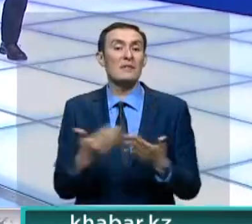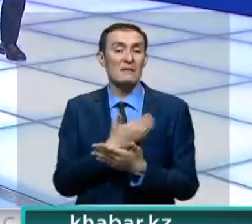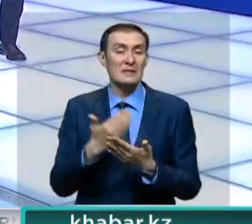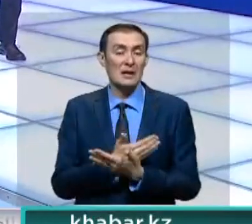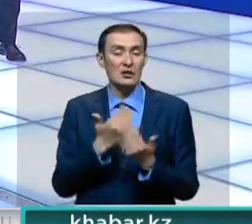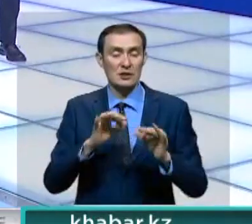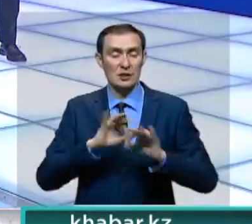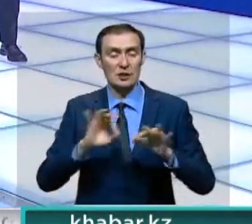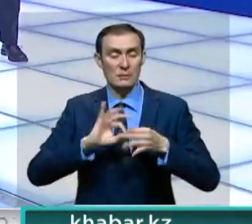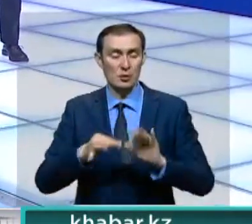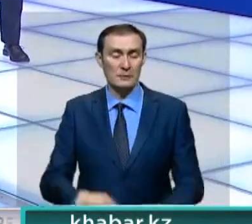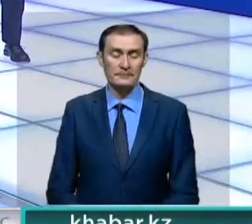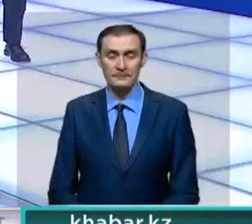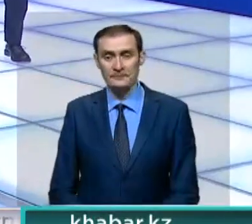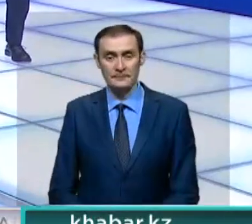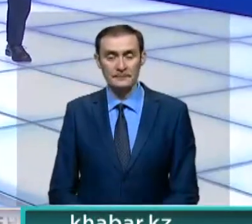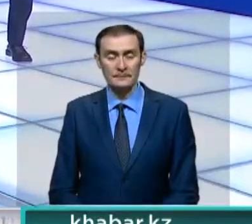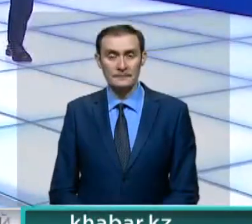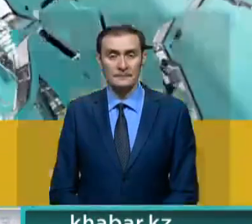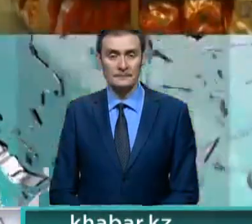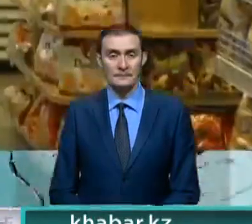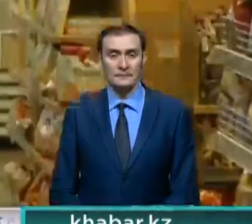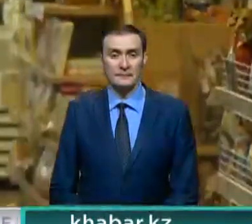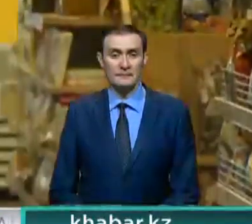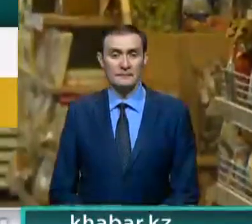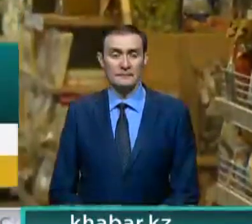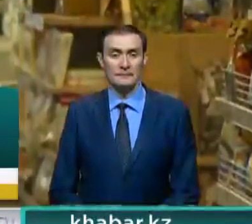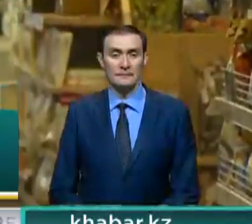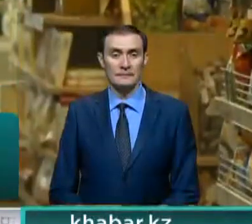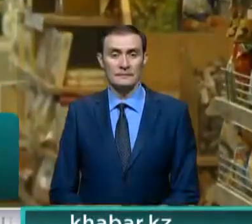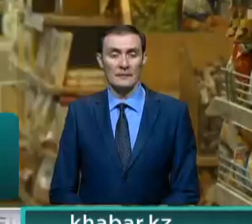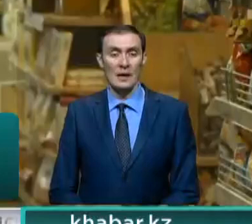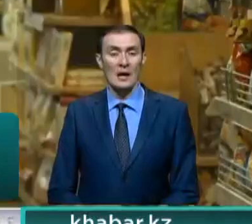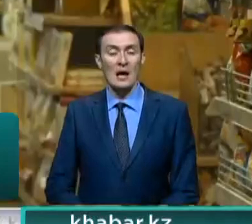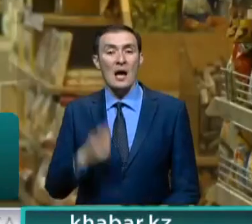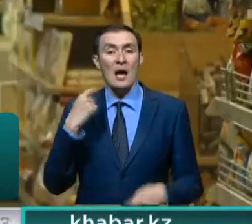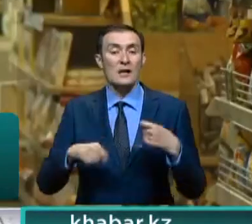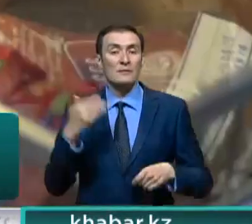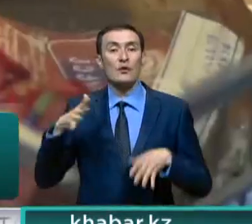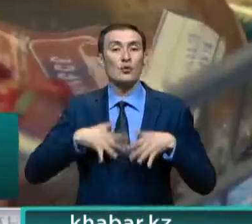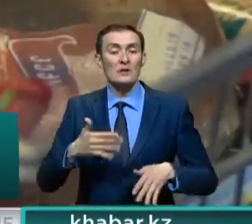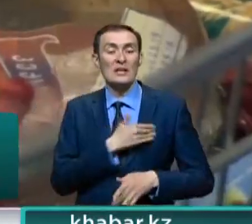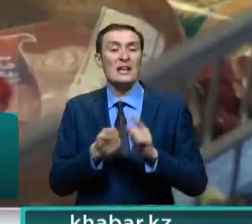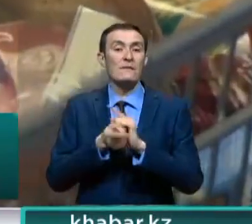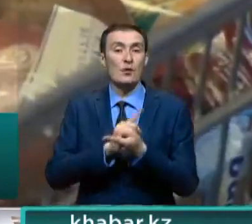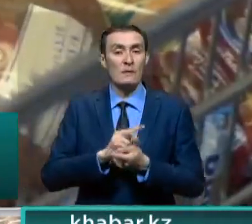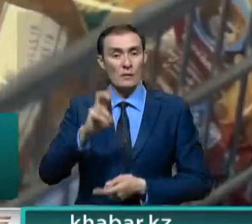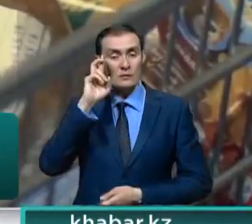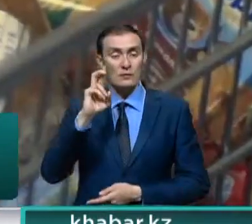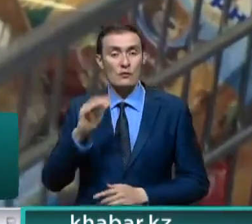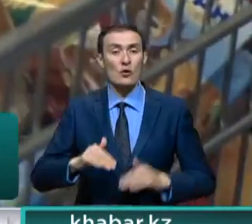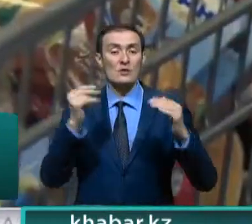в мире в подборке наших международных новостей? Экономисты Грузии выступают за реформы в стране, так как